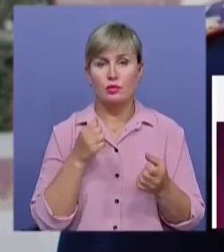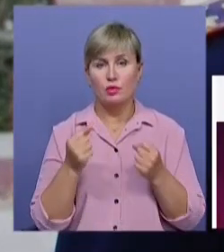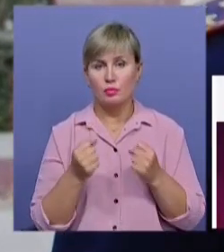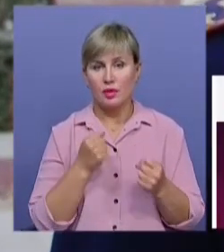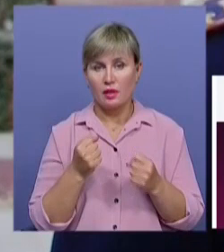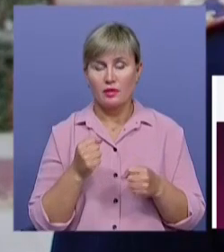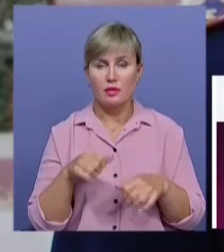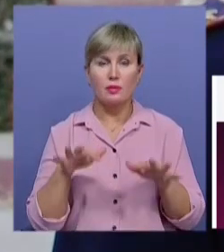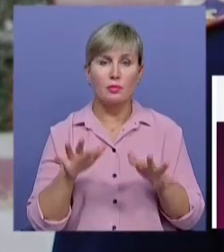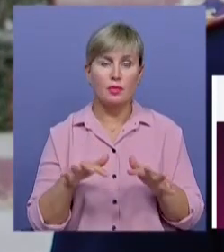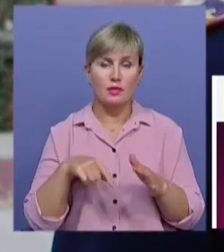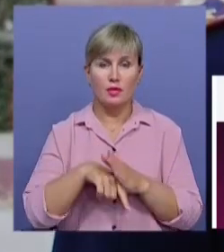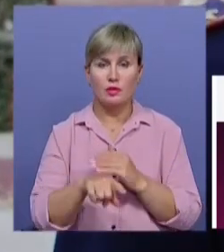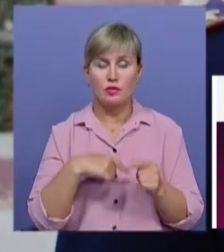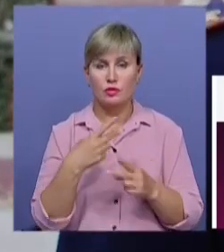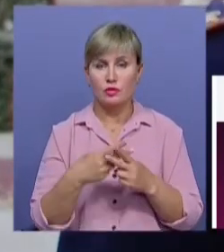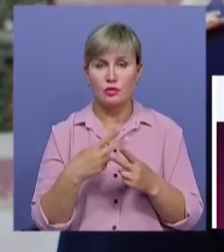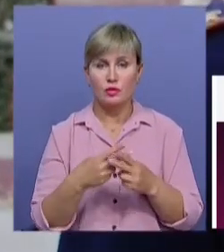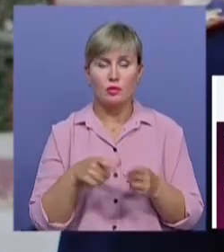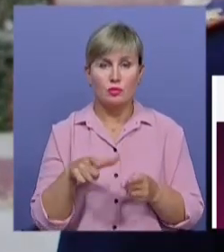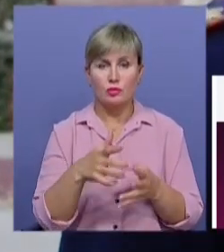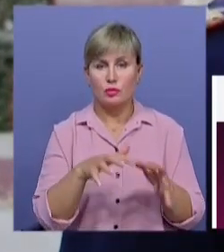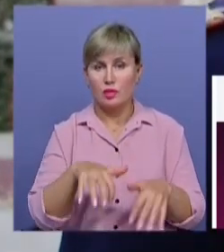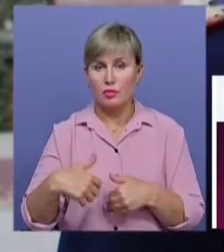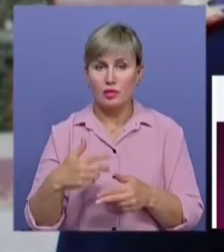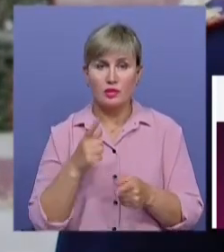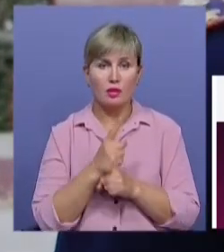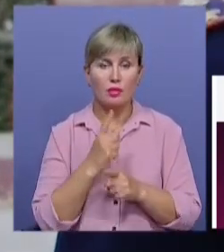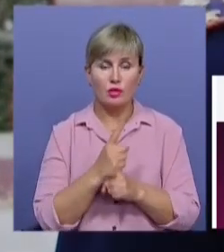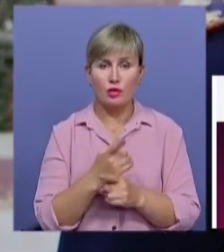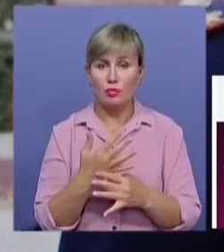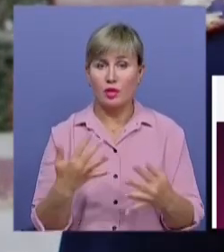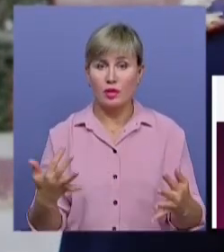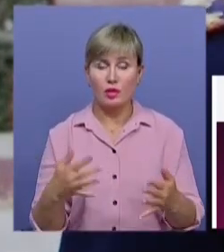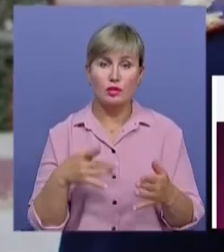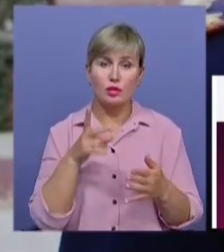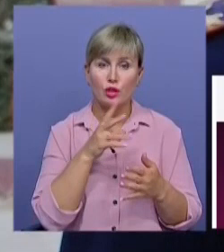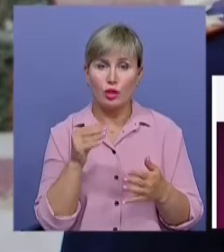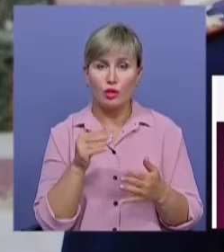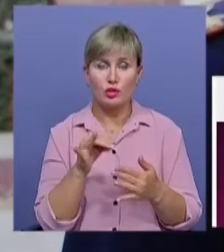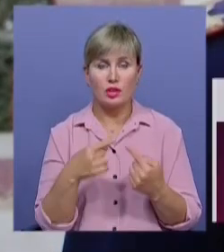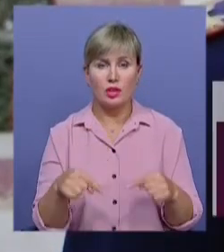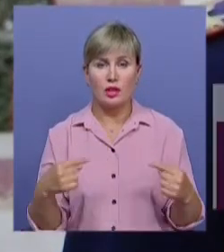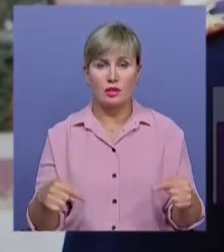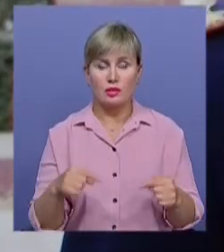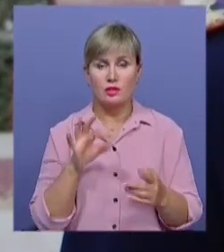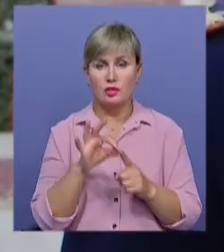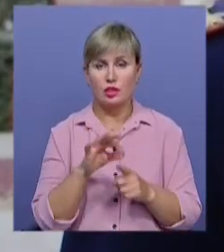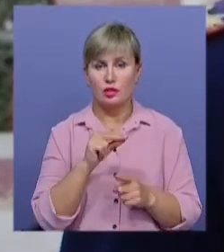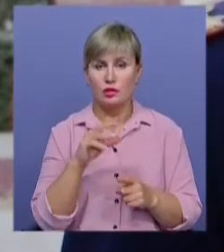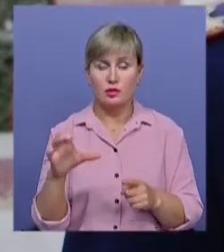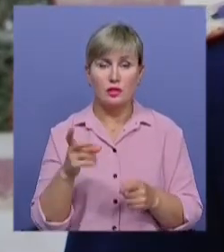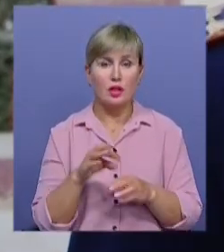местах лишения свободы путем выявления и изъятия запрещенных предметов с целью предотвращения чрезвычайных ситуаций.